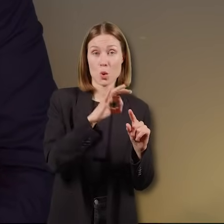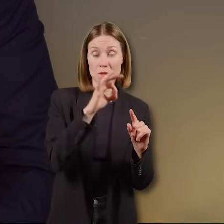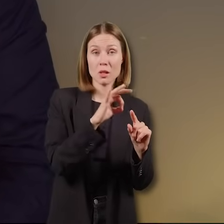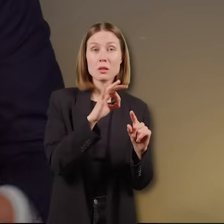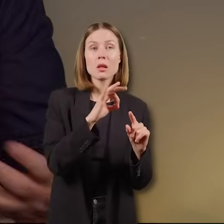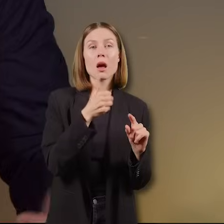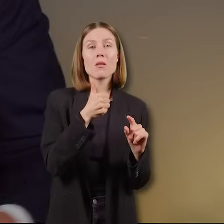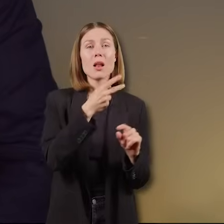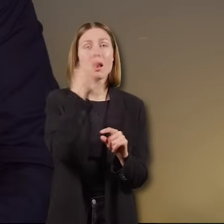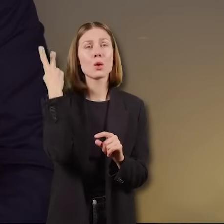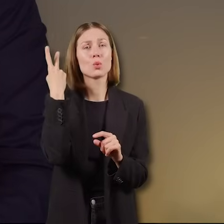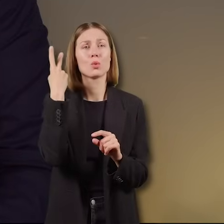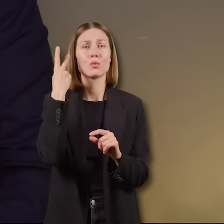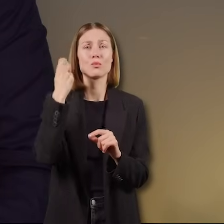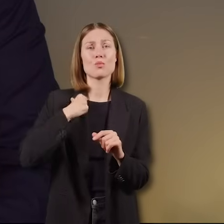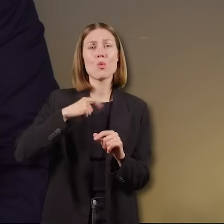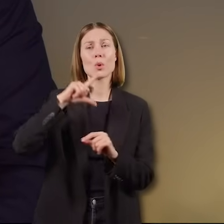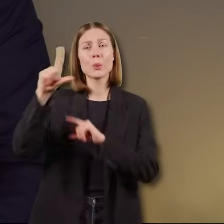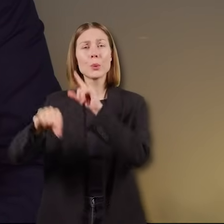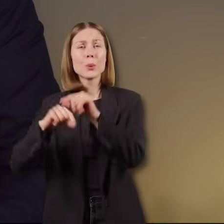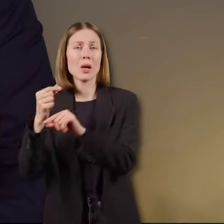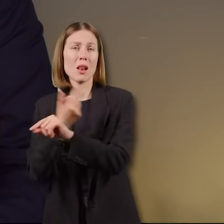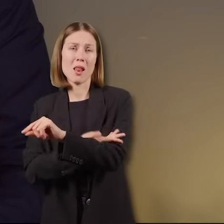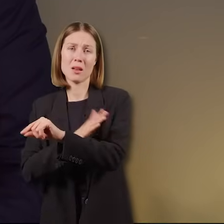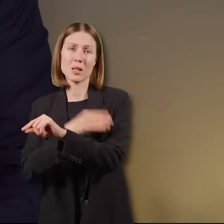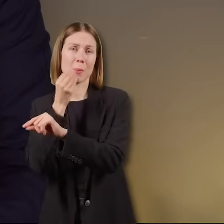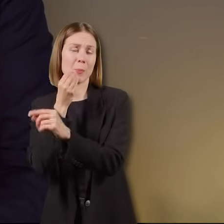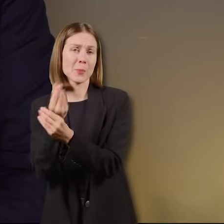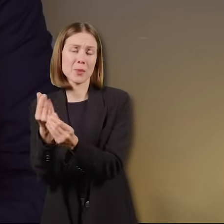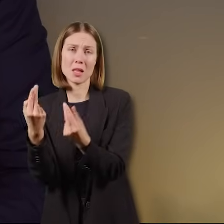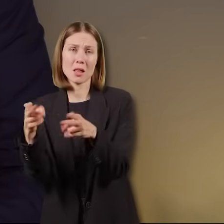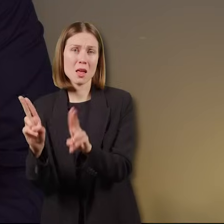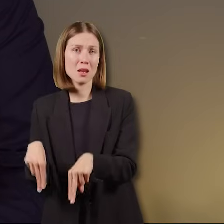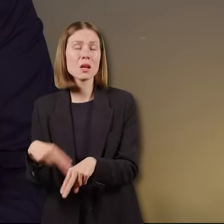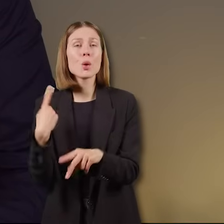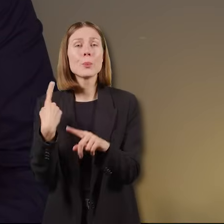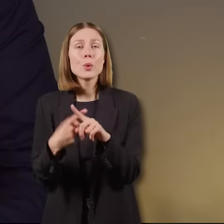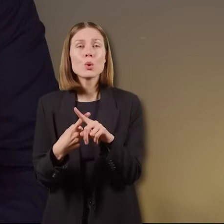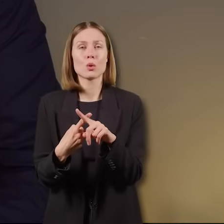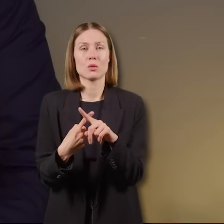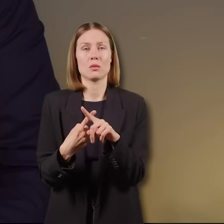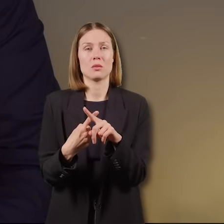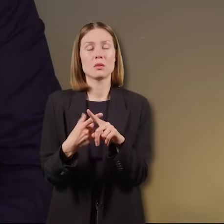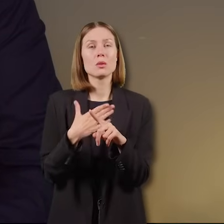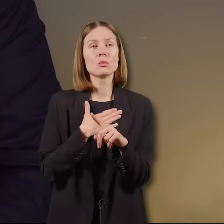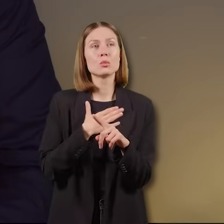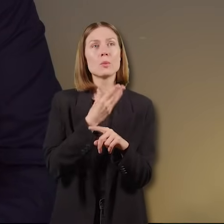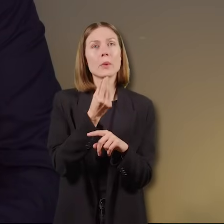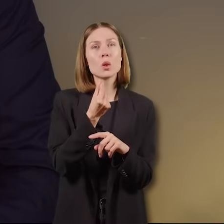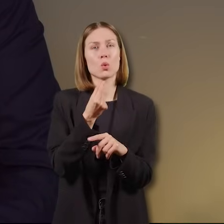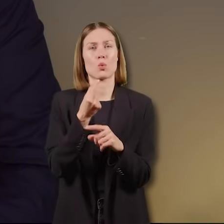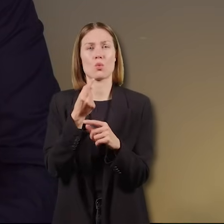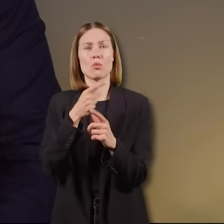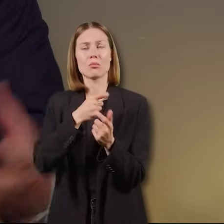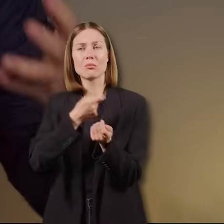kad lietuviams nereikėtų važiuoti pirkti Lenkiją maisto produktų ir nereikėtų išvežti labai daug mūsų pinigų į